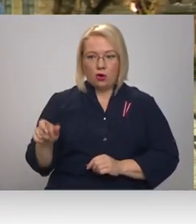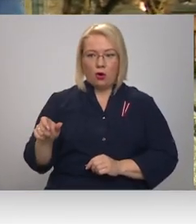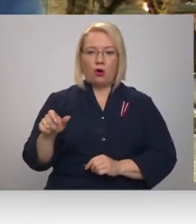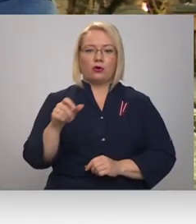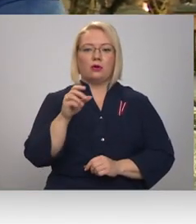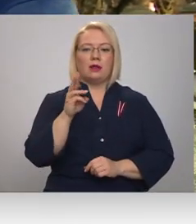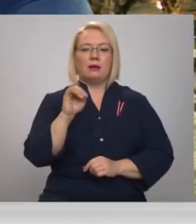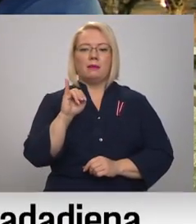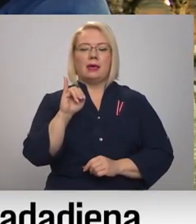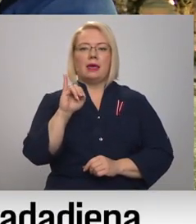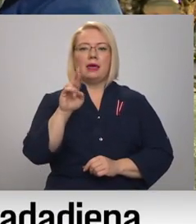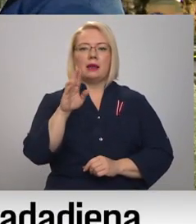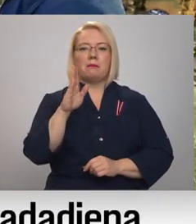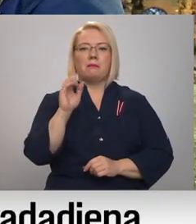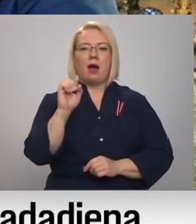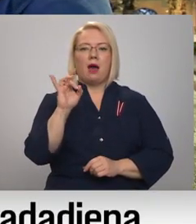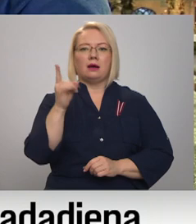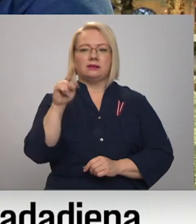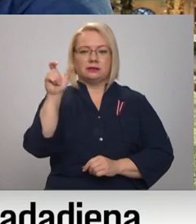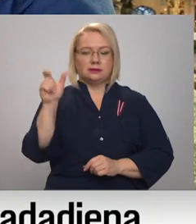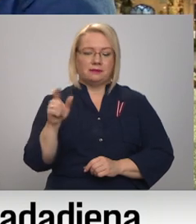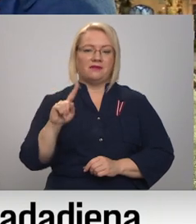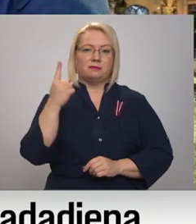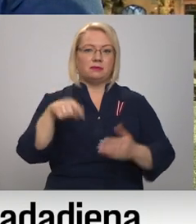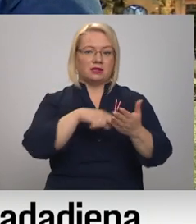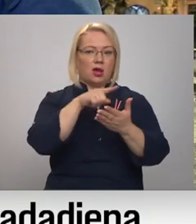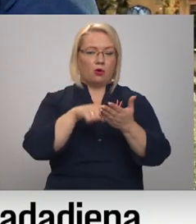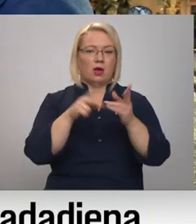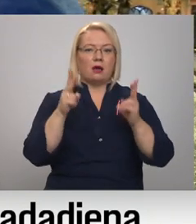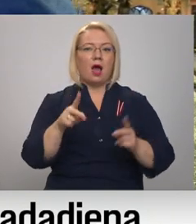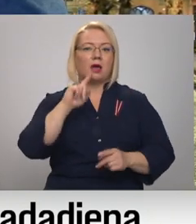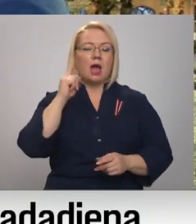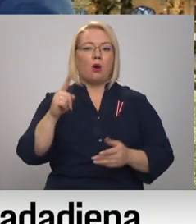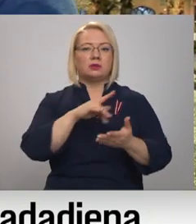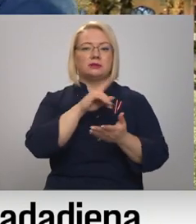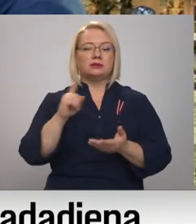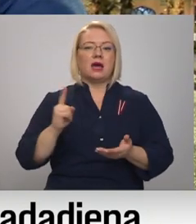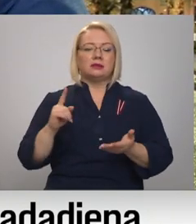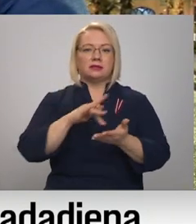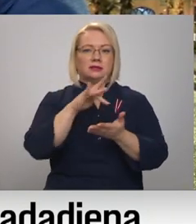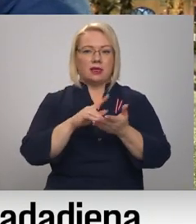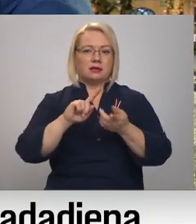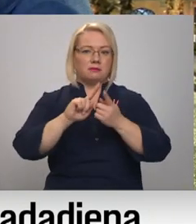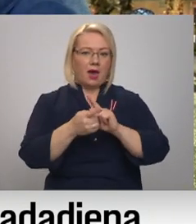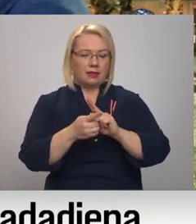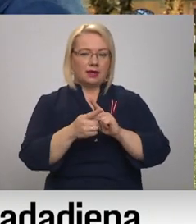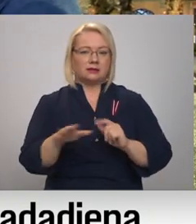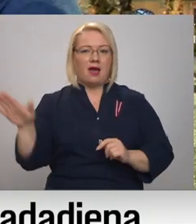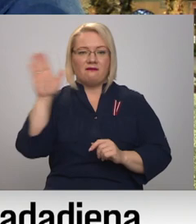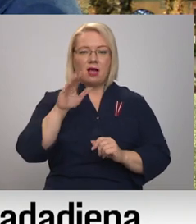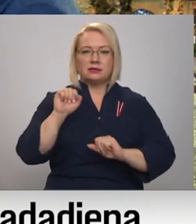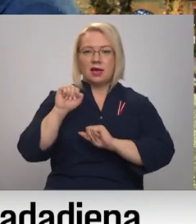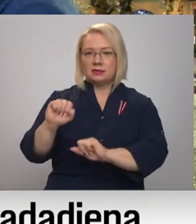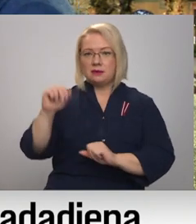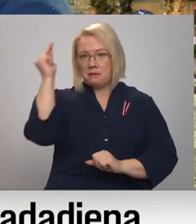Aivi Mirbahu. Labrīt! Vispirms jau tad jautāšu, kā jaunsardzes centrs ir mainījies līdz ar valsts aizsardzības